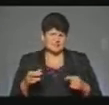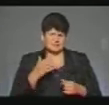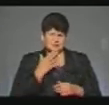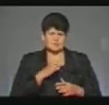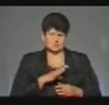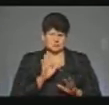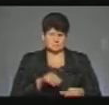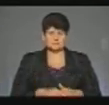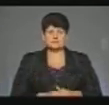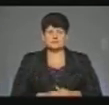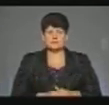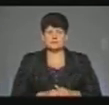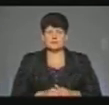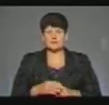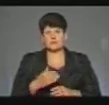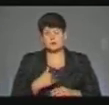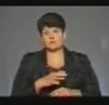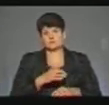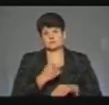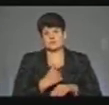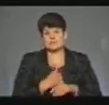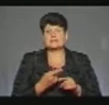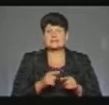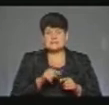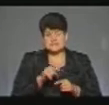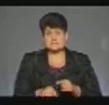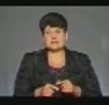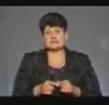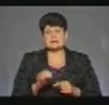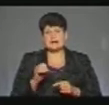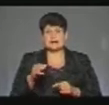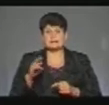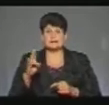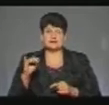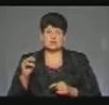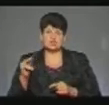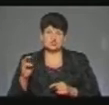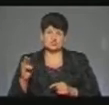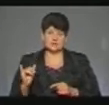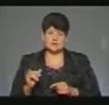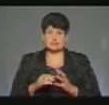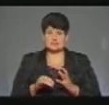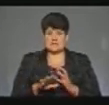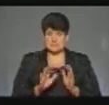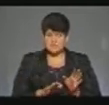національностей. Ось, ми там були, домінували. Через то, властиво, ці землі є українськими етнічними. Ще один такий нюанс.